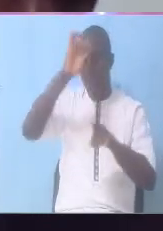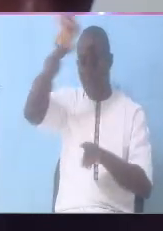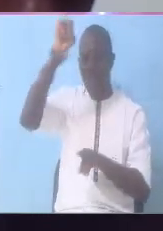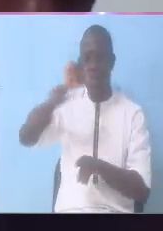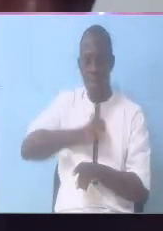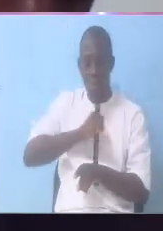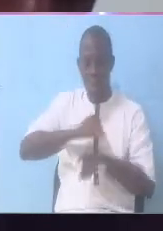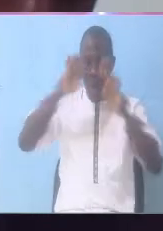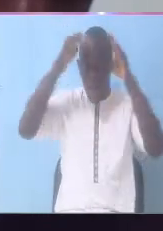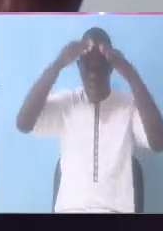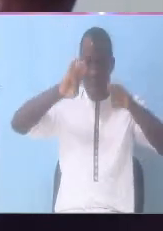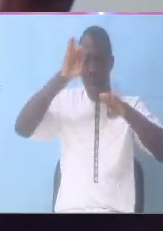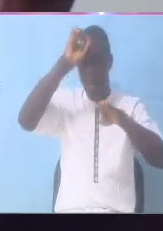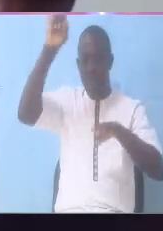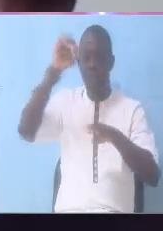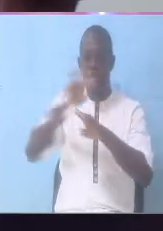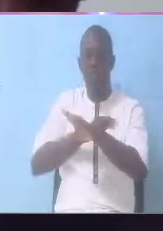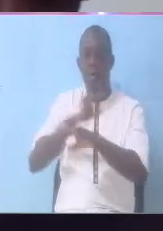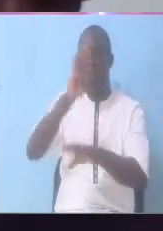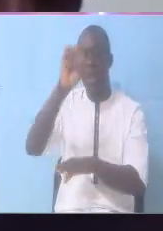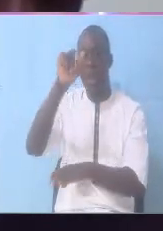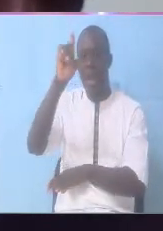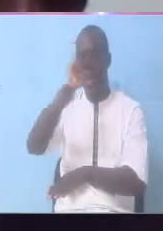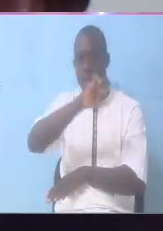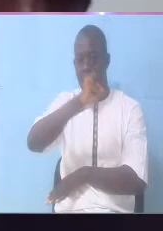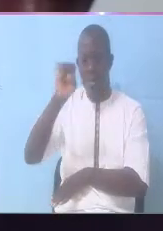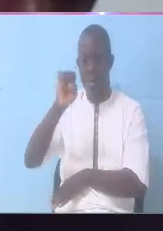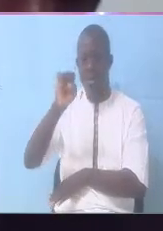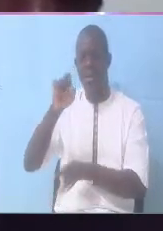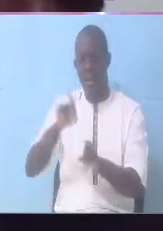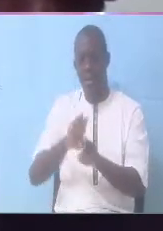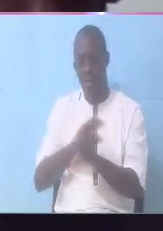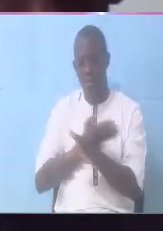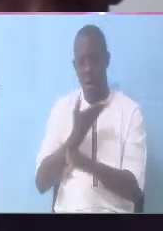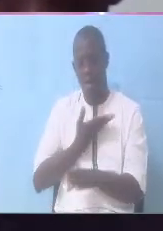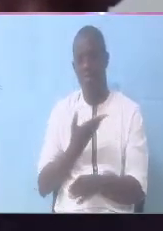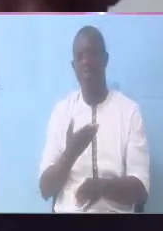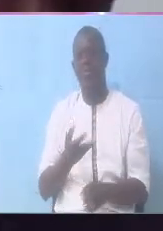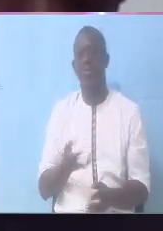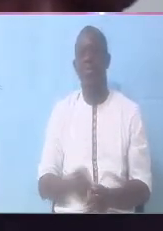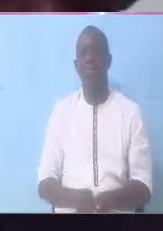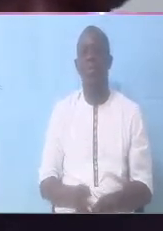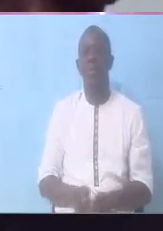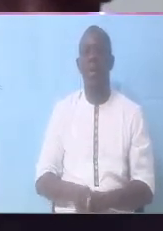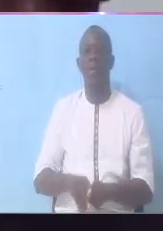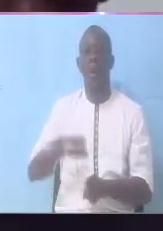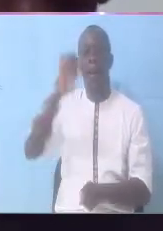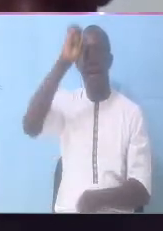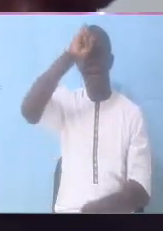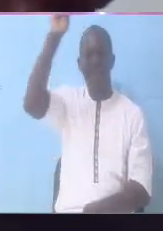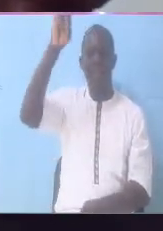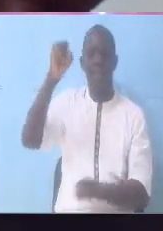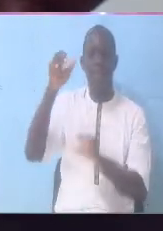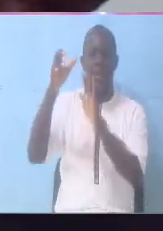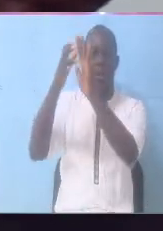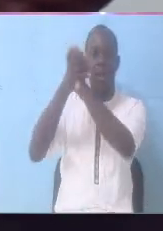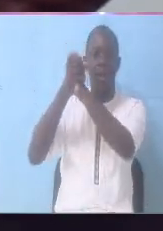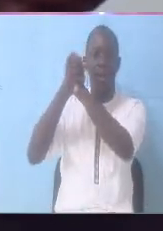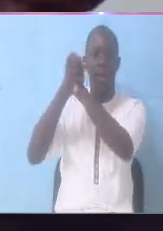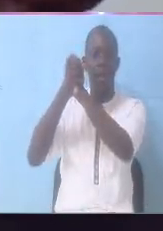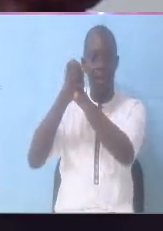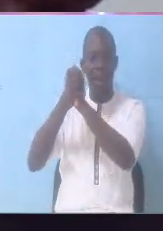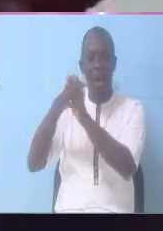Blaise Compaoré, Burkina Faso. Next. President Muammar al-Gaddafi, Libya.